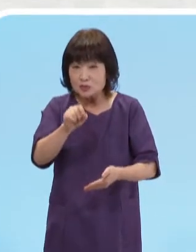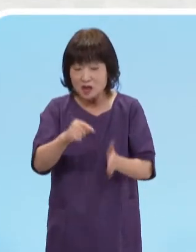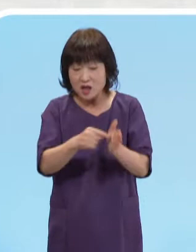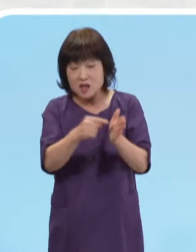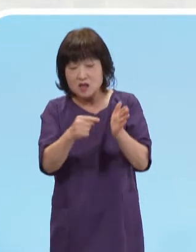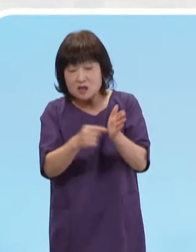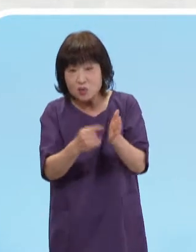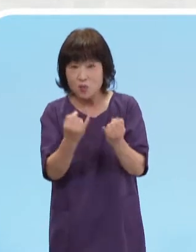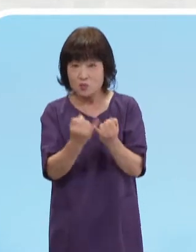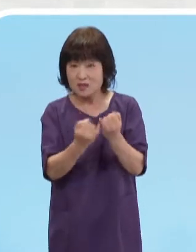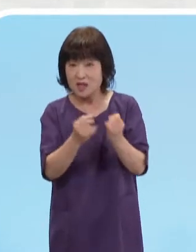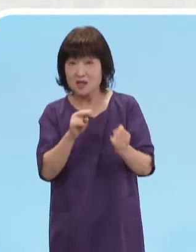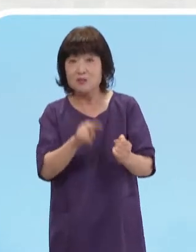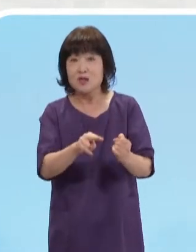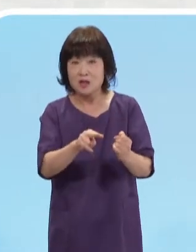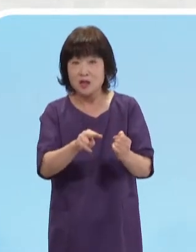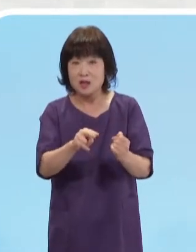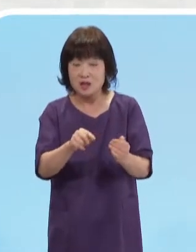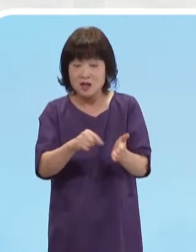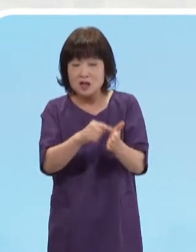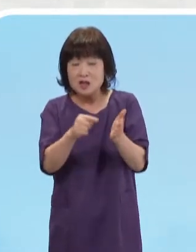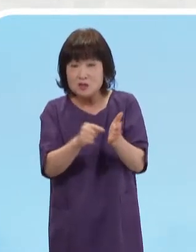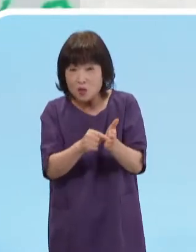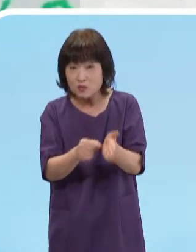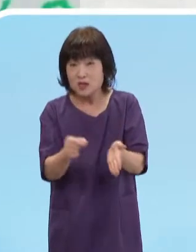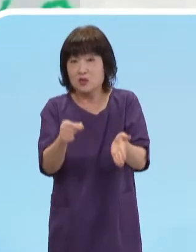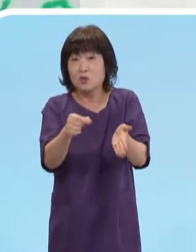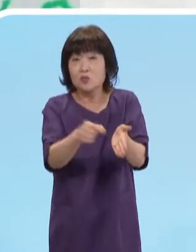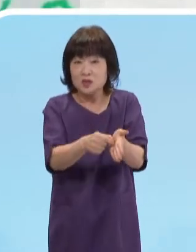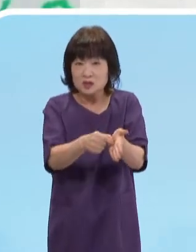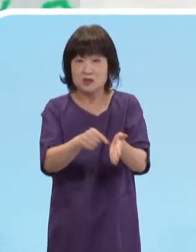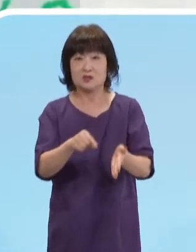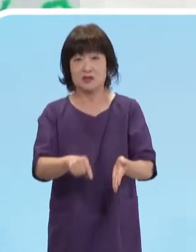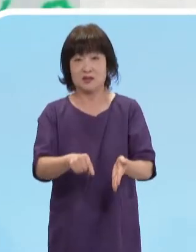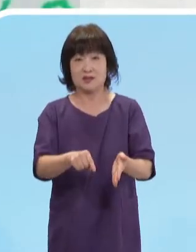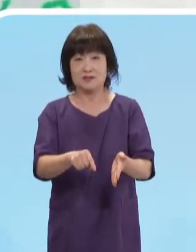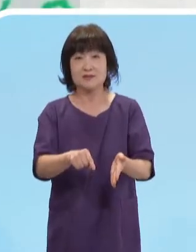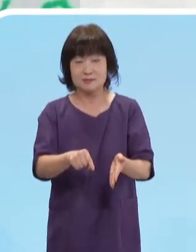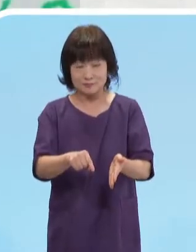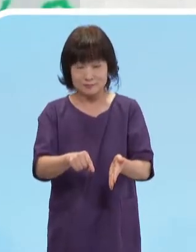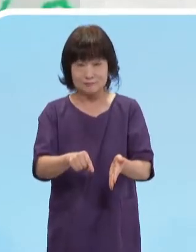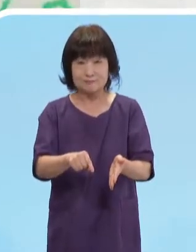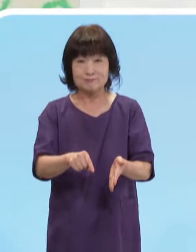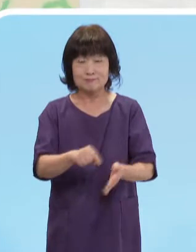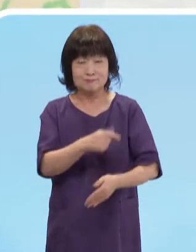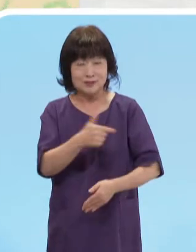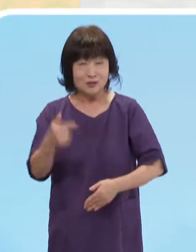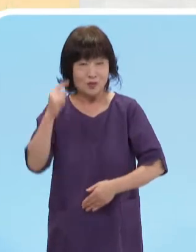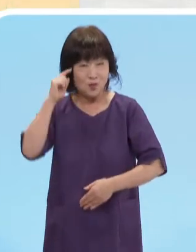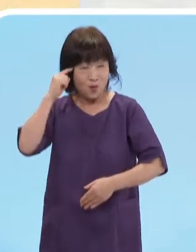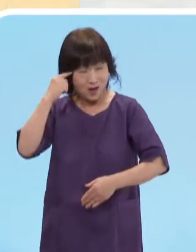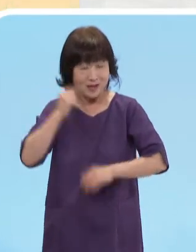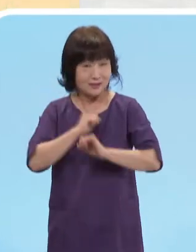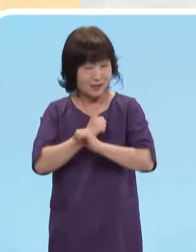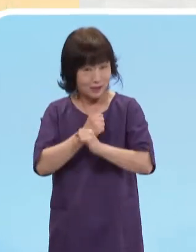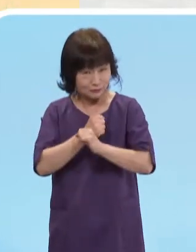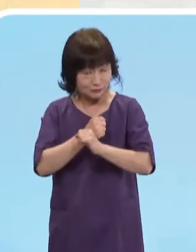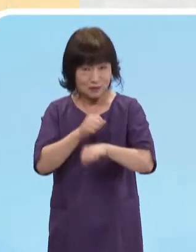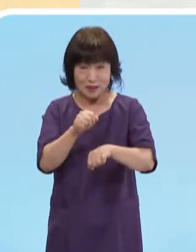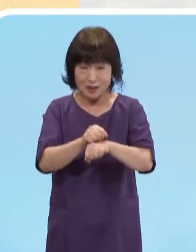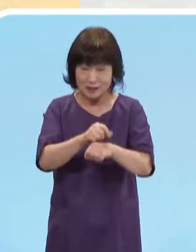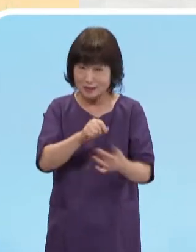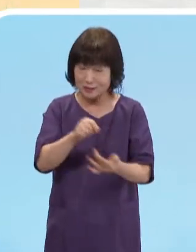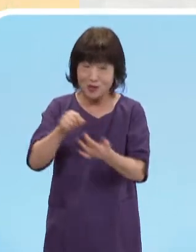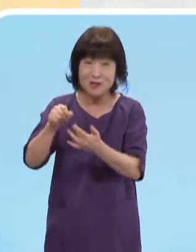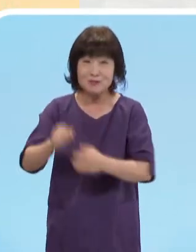まあ、イボのように見えるようでしたらイボのあるような生地を使ったりというのももちろん考えながら、は